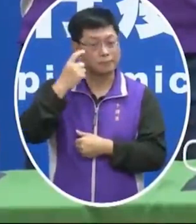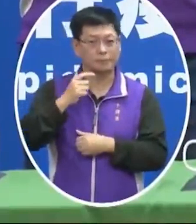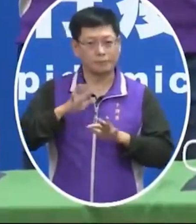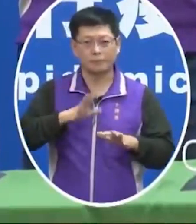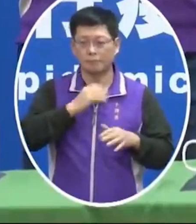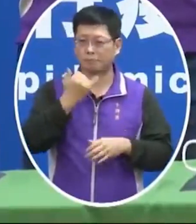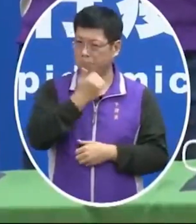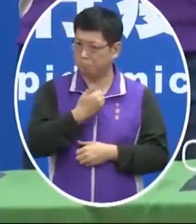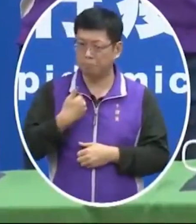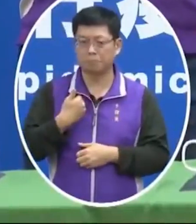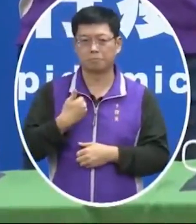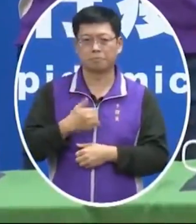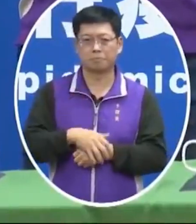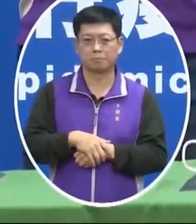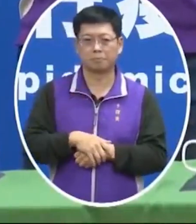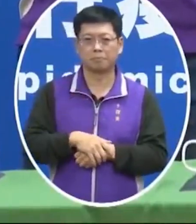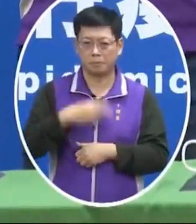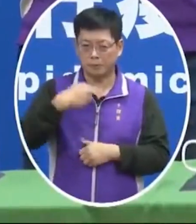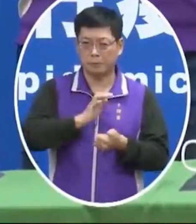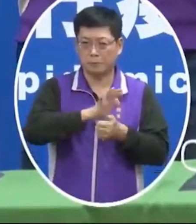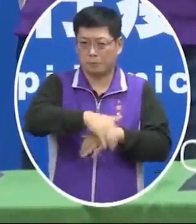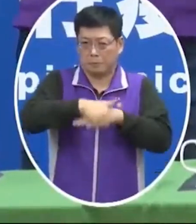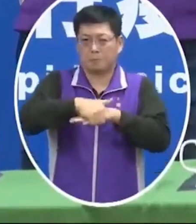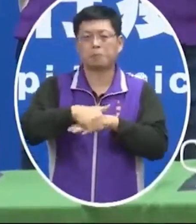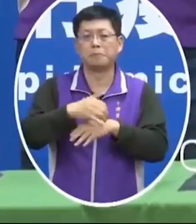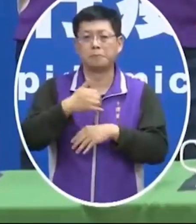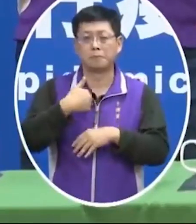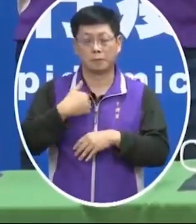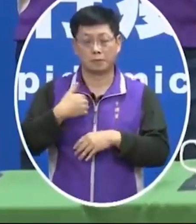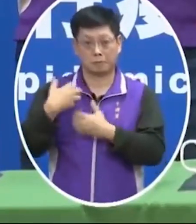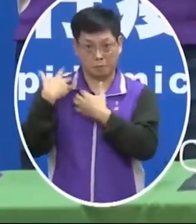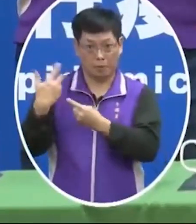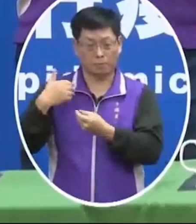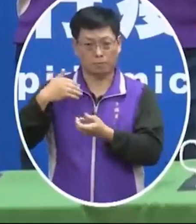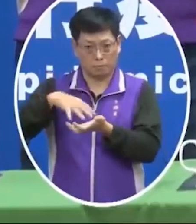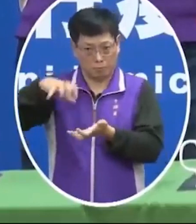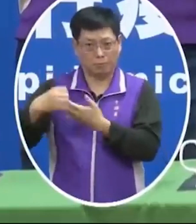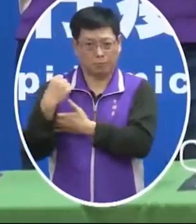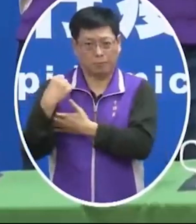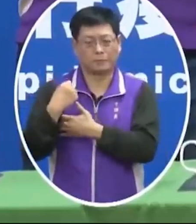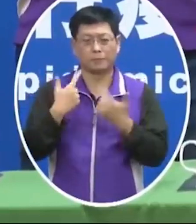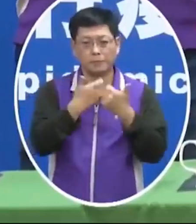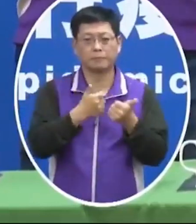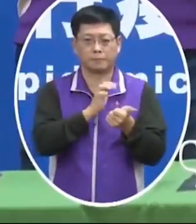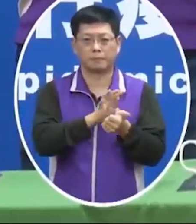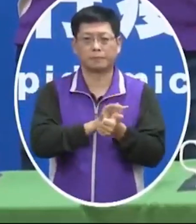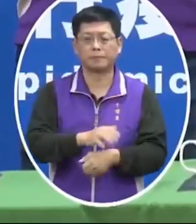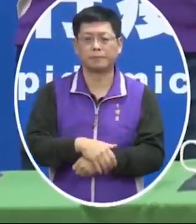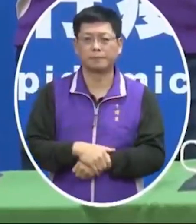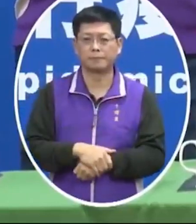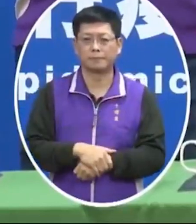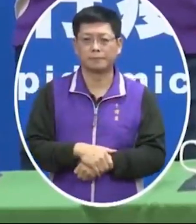是很有可能也能够救他一命，让我们的医疗界尽最大的努力来帮助他。